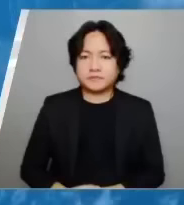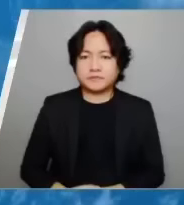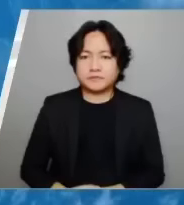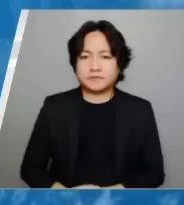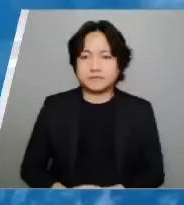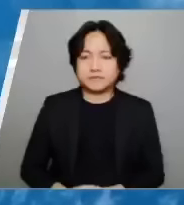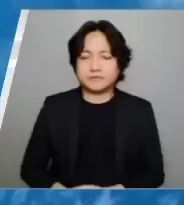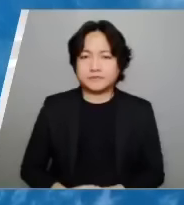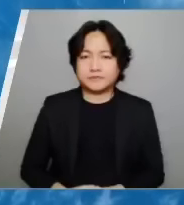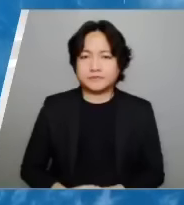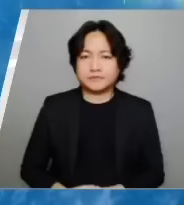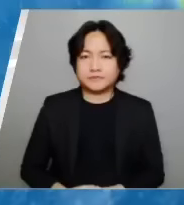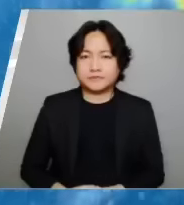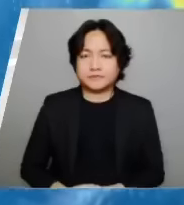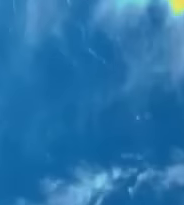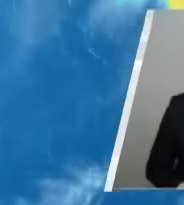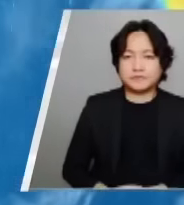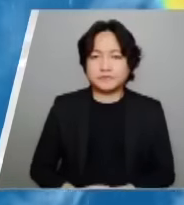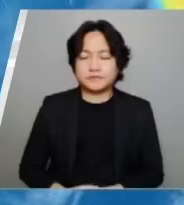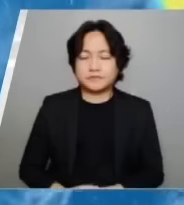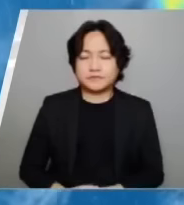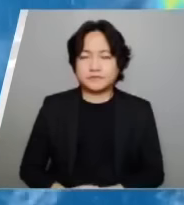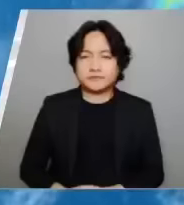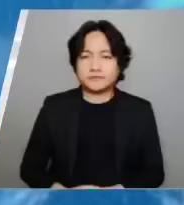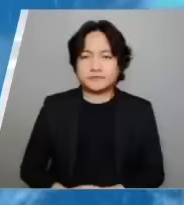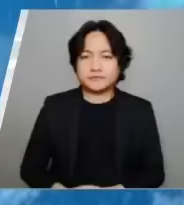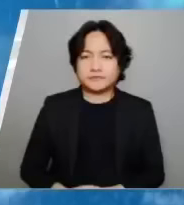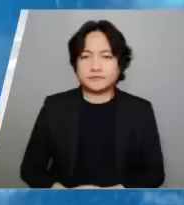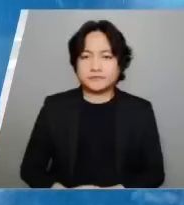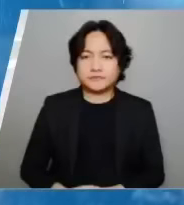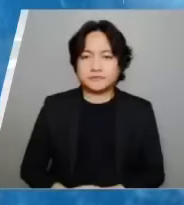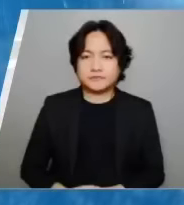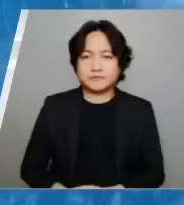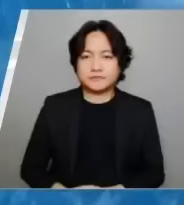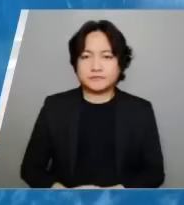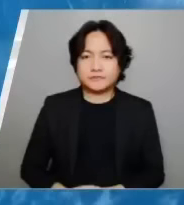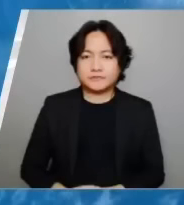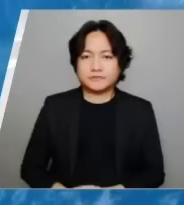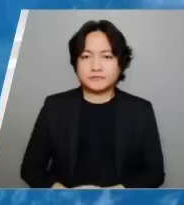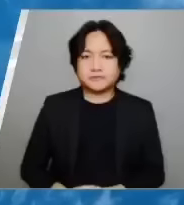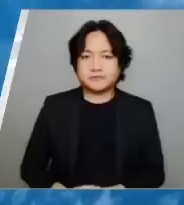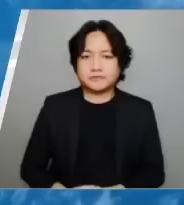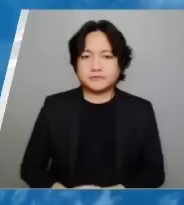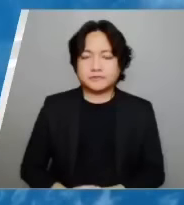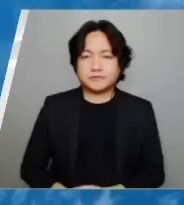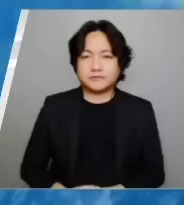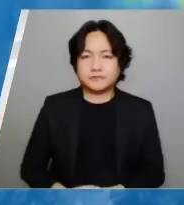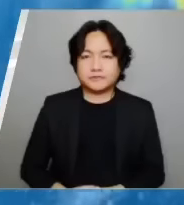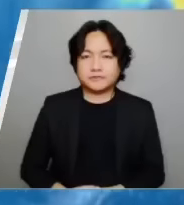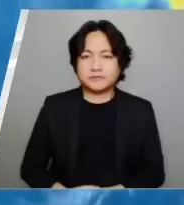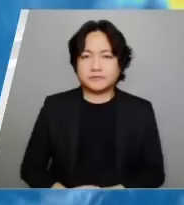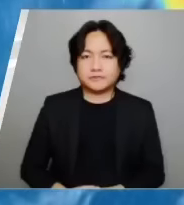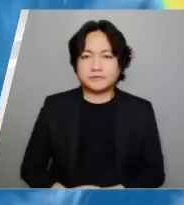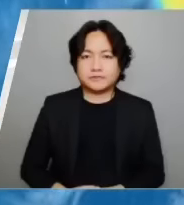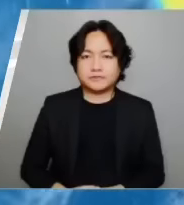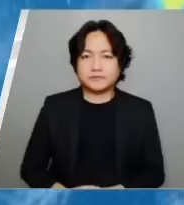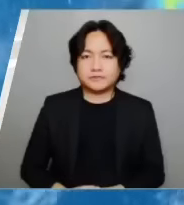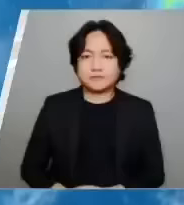Benguet, Ilocos Norte, Ilocos Sur, La Union, Aurora, hilagang bahagi ng Quezon kasama ang Polillo